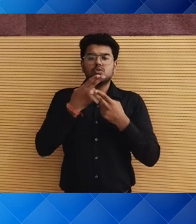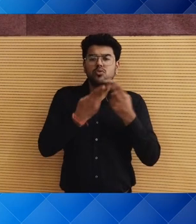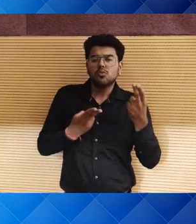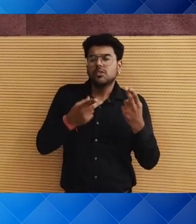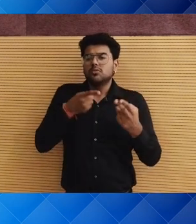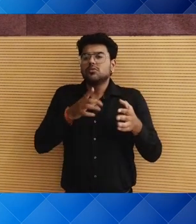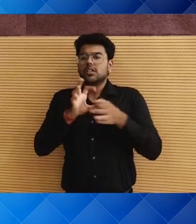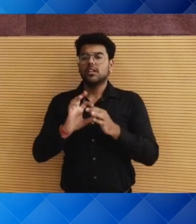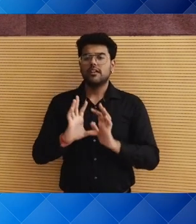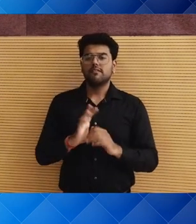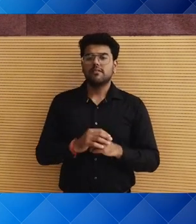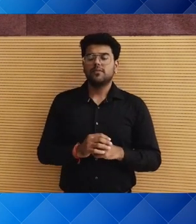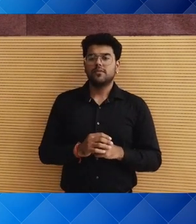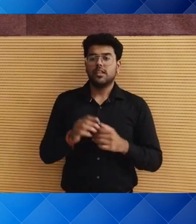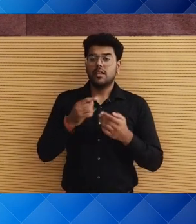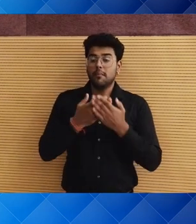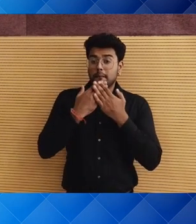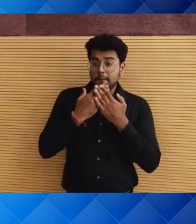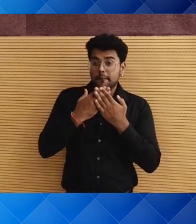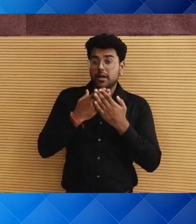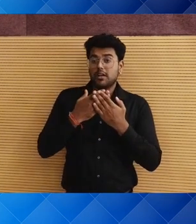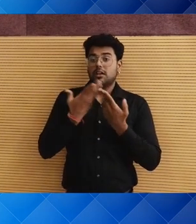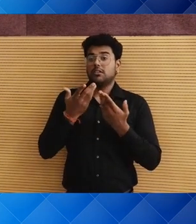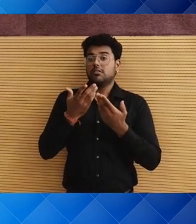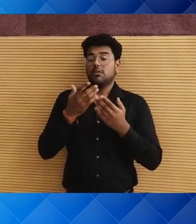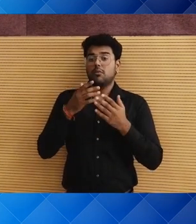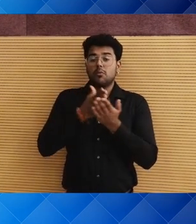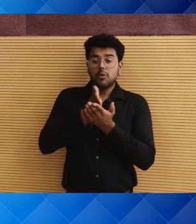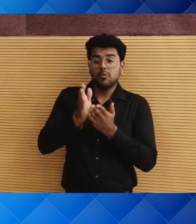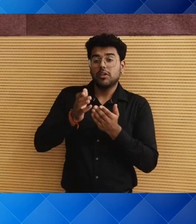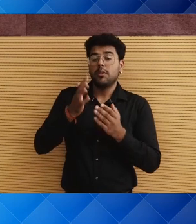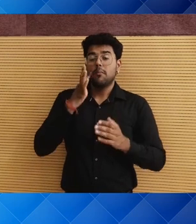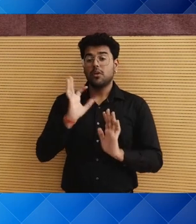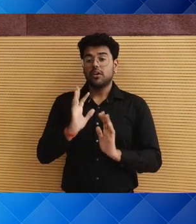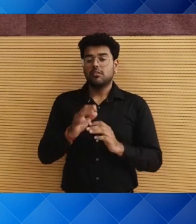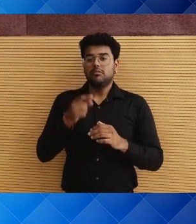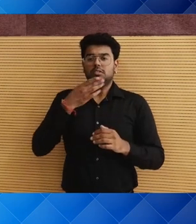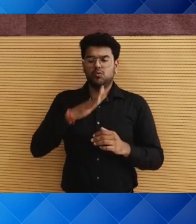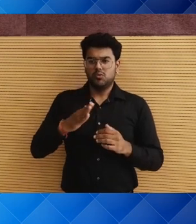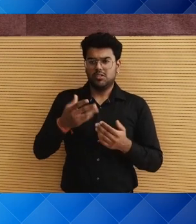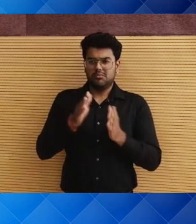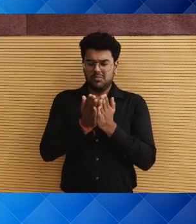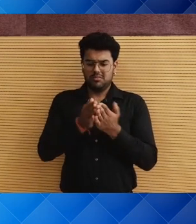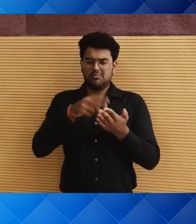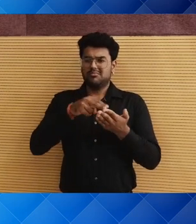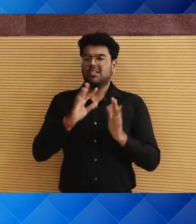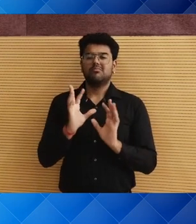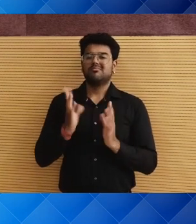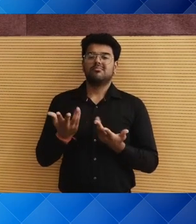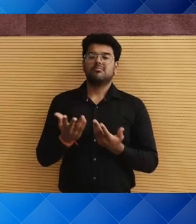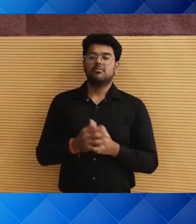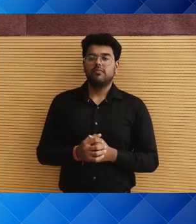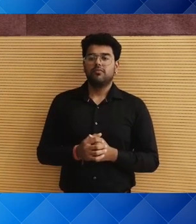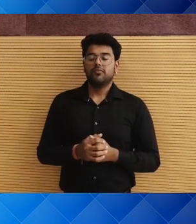होगा, पढ़ाने की पद्धति महत्वपूर्ण होगा, ना केवल बच्चों के लिए उसमें से रिकमेंडेशन है,